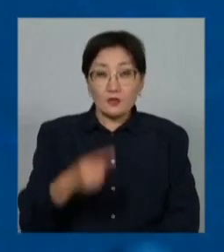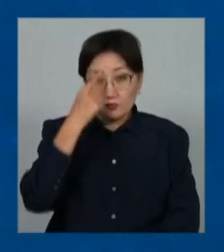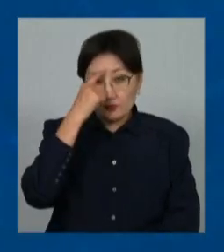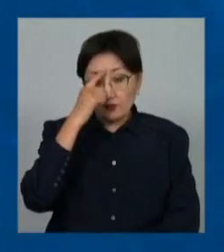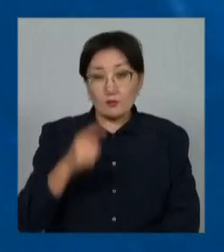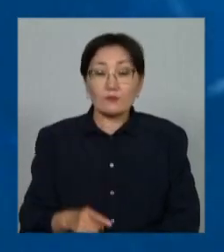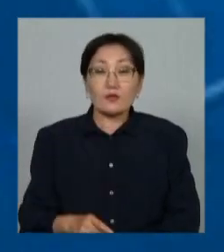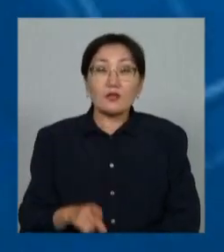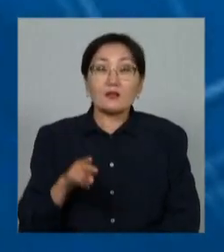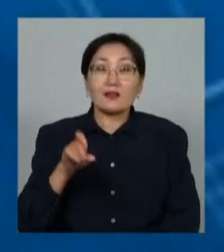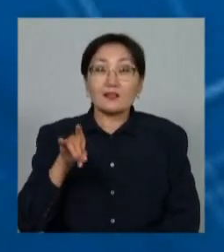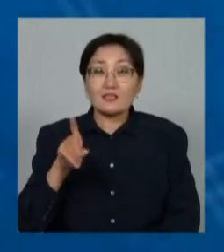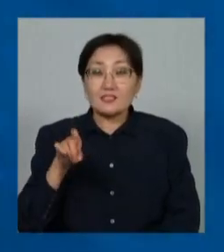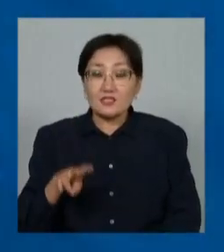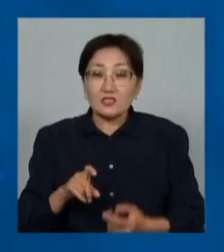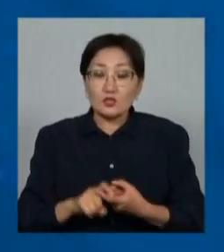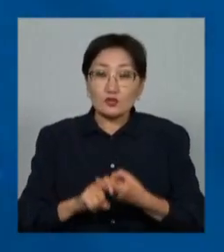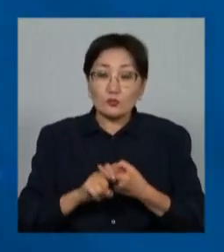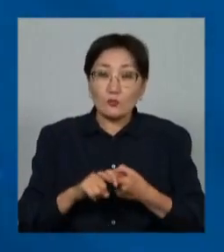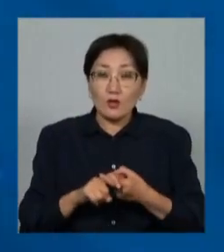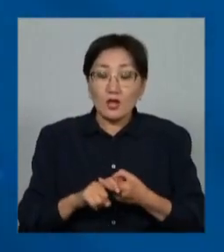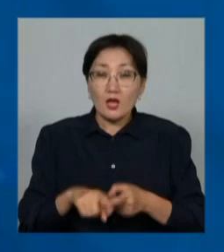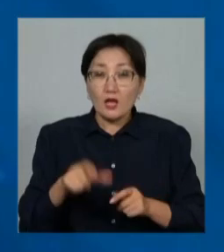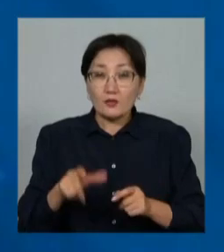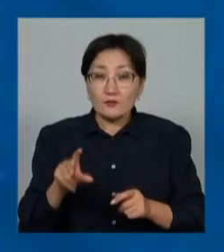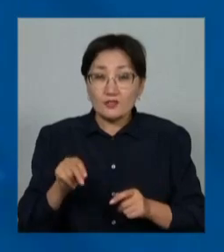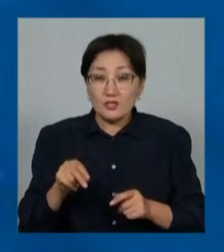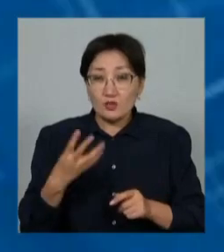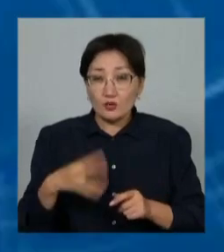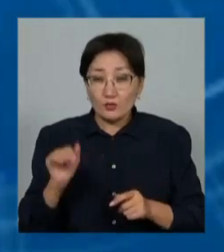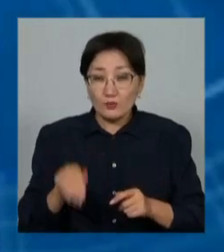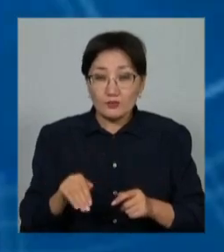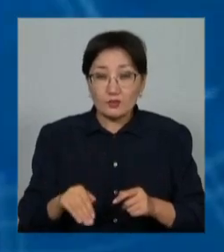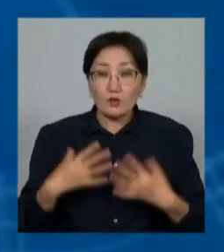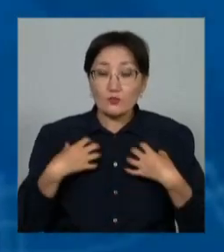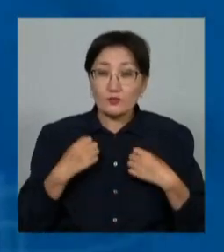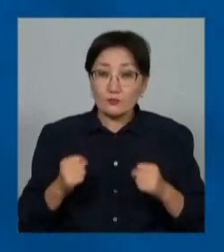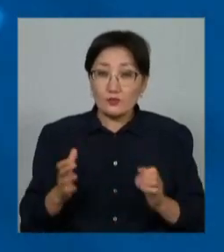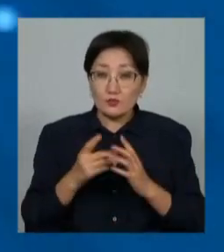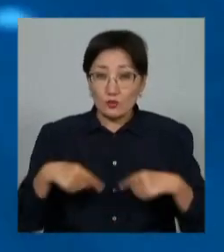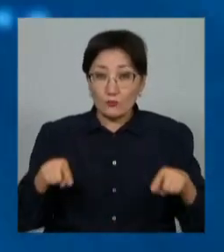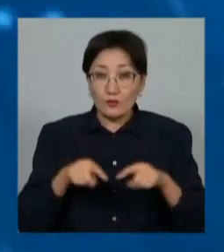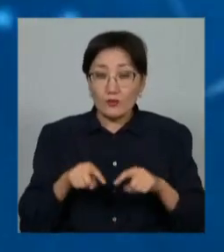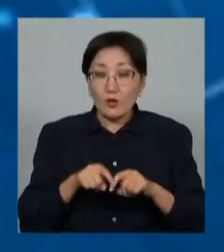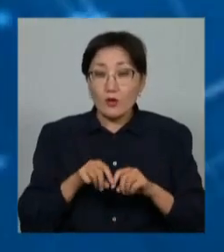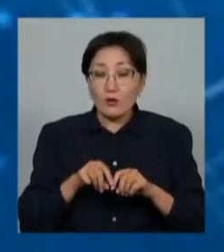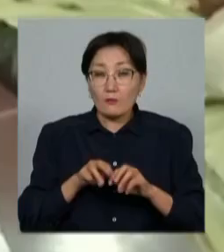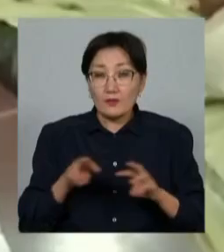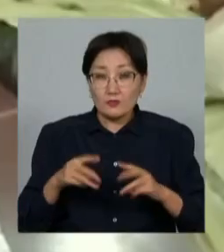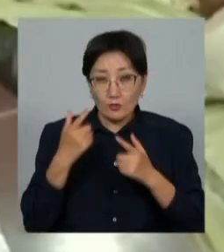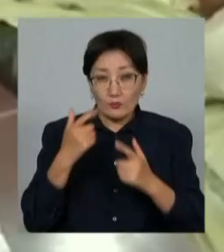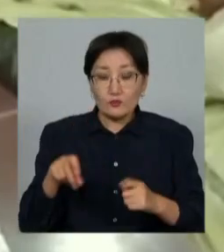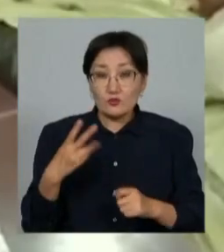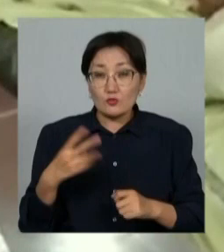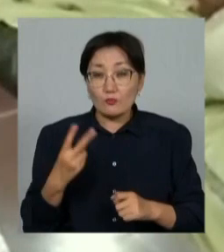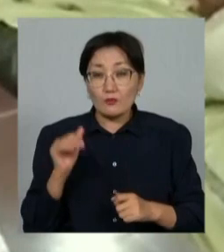Үндістанда қара зеңді жұқтырғандардың саны 40 мыңнан асты. Бұл туралы елдің денсаулық сақтау министрі мәлімдеді. 31 мың